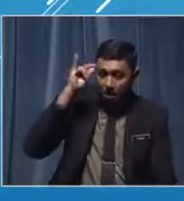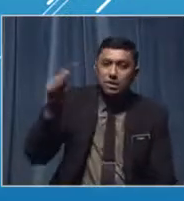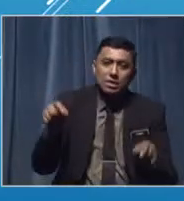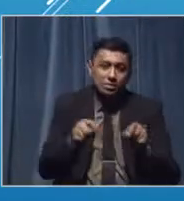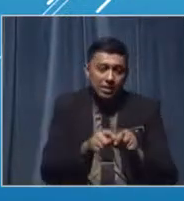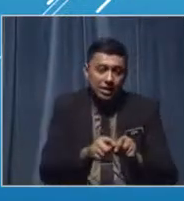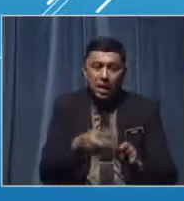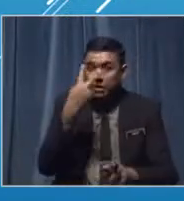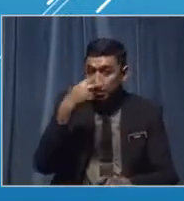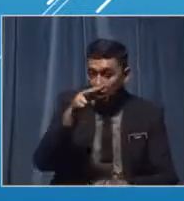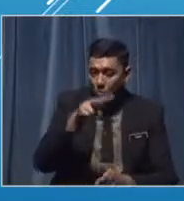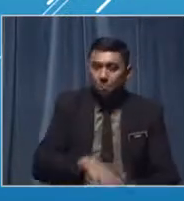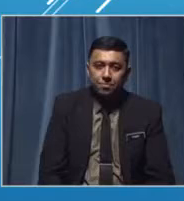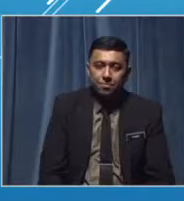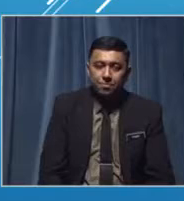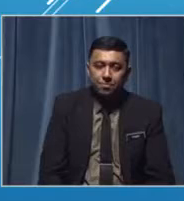yang dipaparkan?